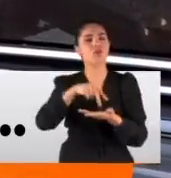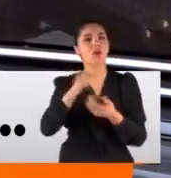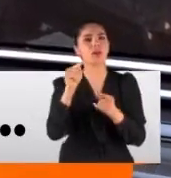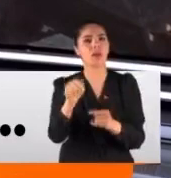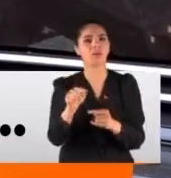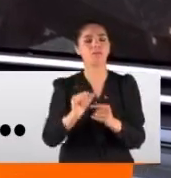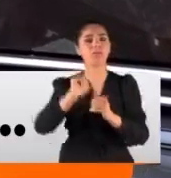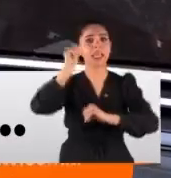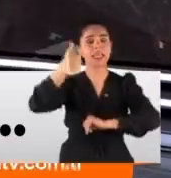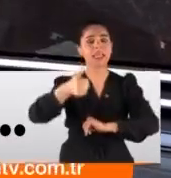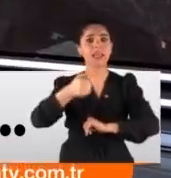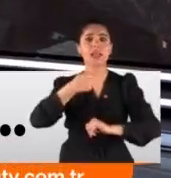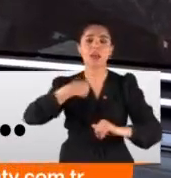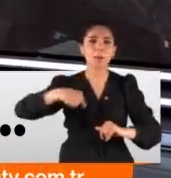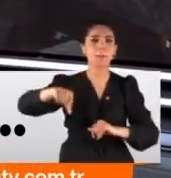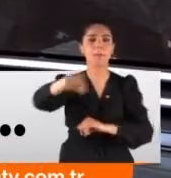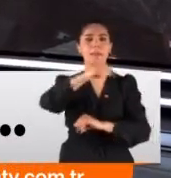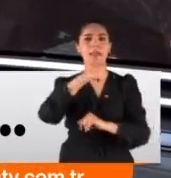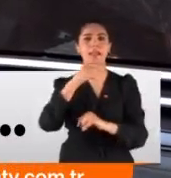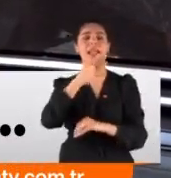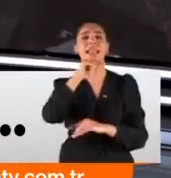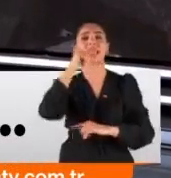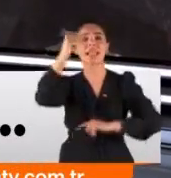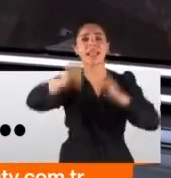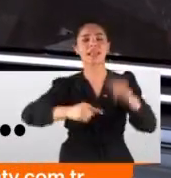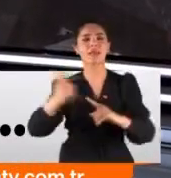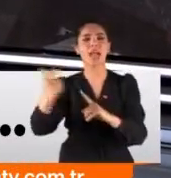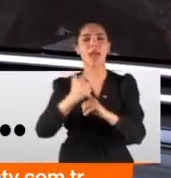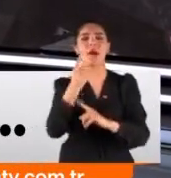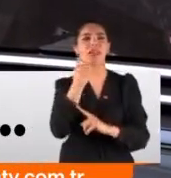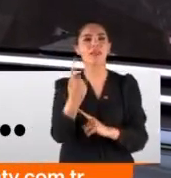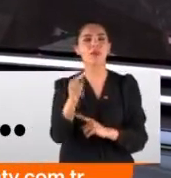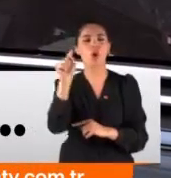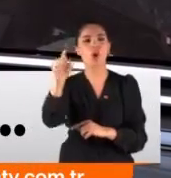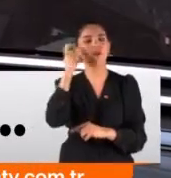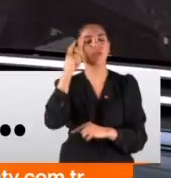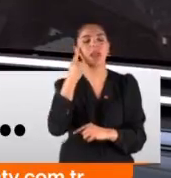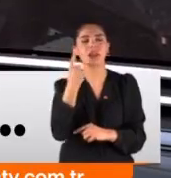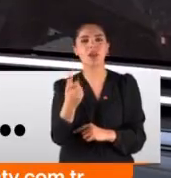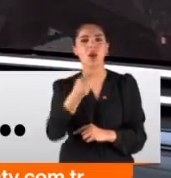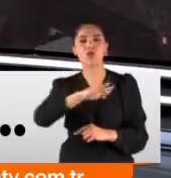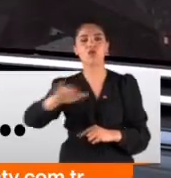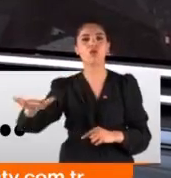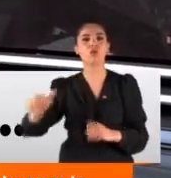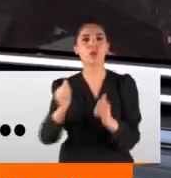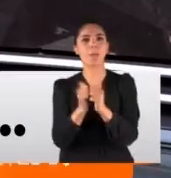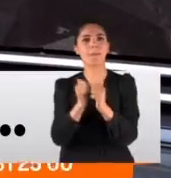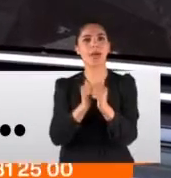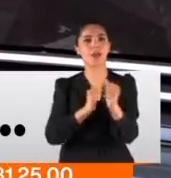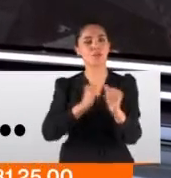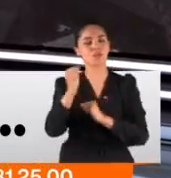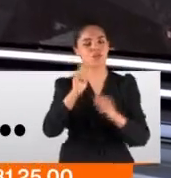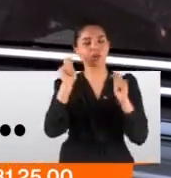hainlere. Yarın da yine bizler dedelerimizden aldığımız emanetle o şuurla çocuklarımızla